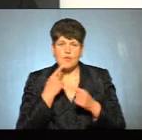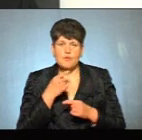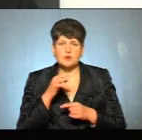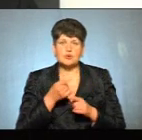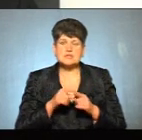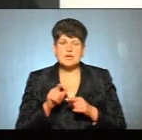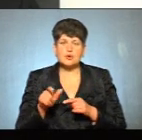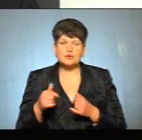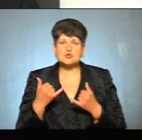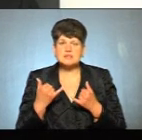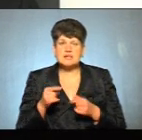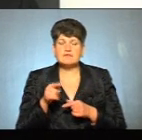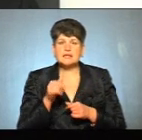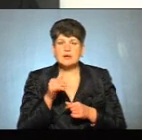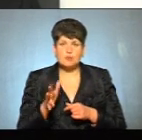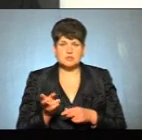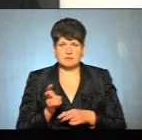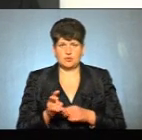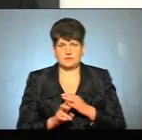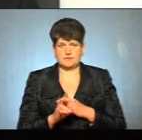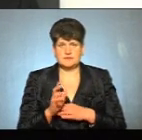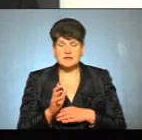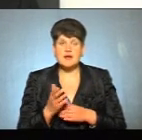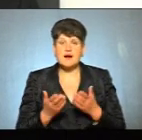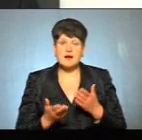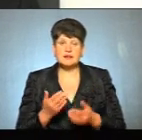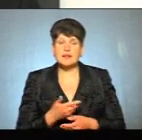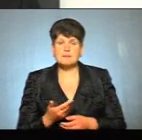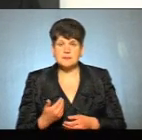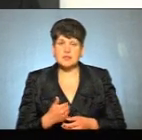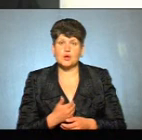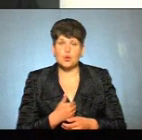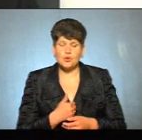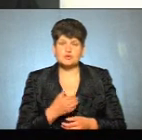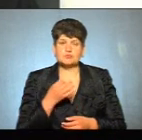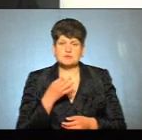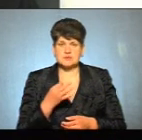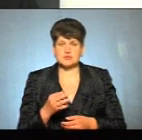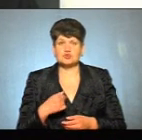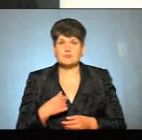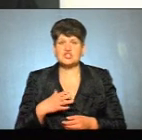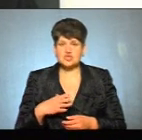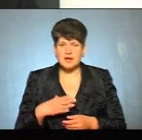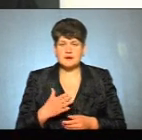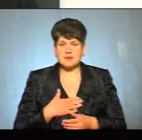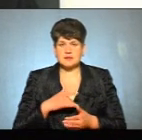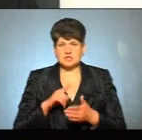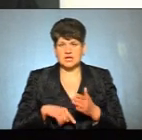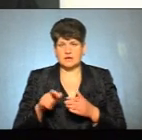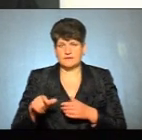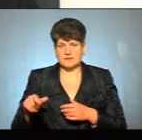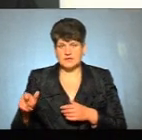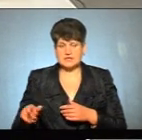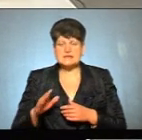це людям, що зараз ви не можете йти до храму. Але ми хочемо заявити, що ми чекаємо наших вірних